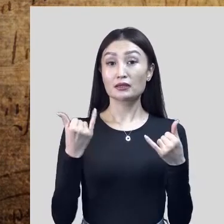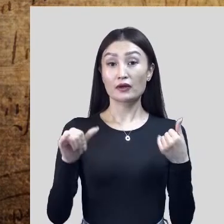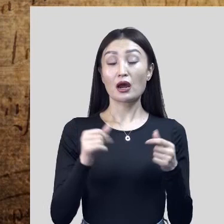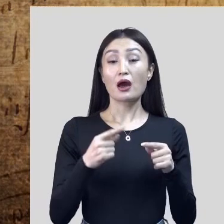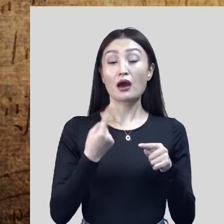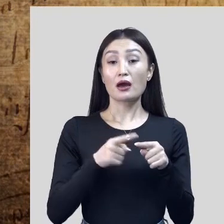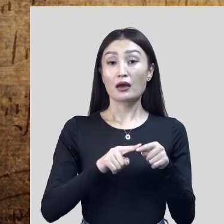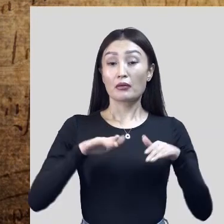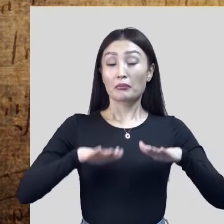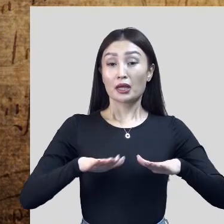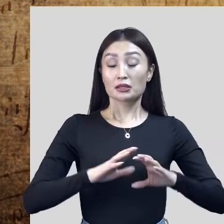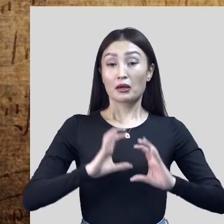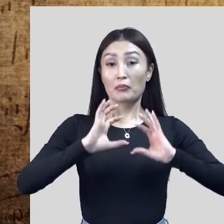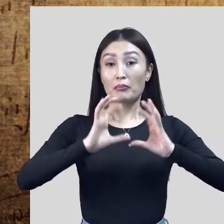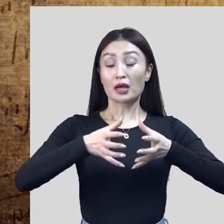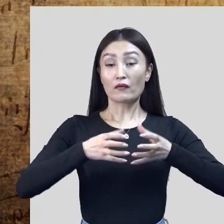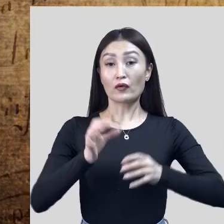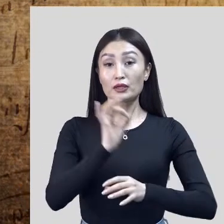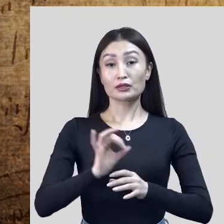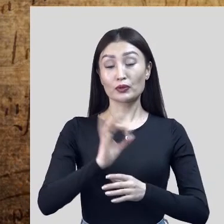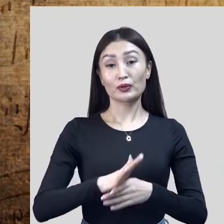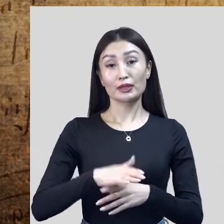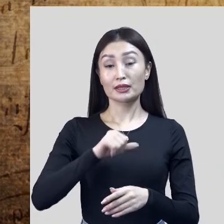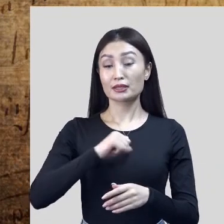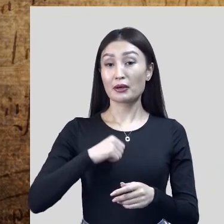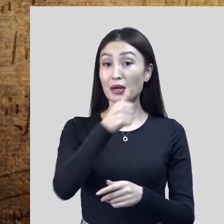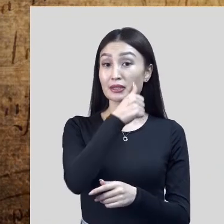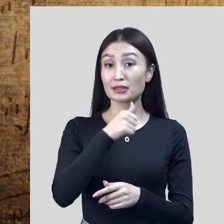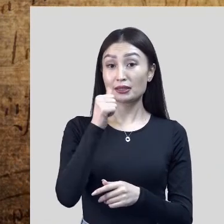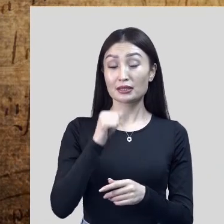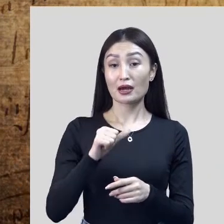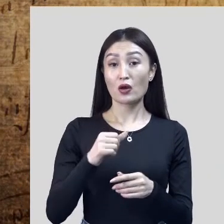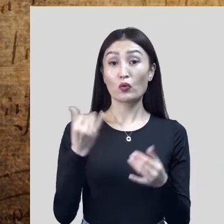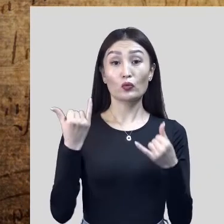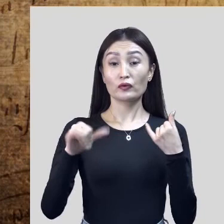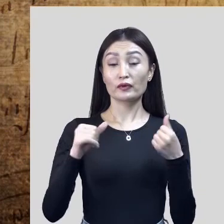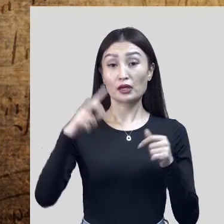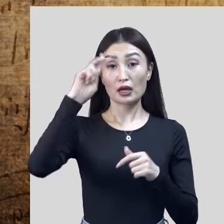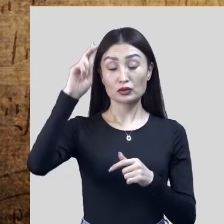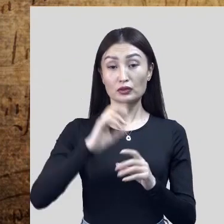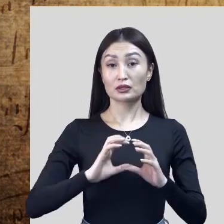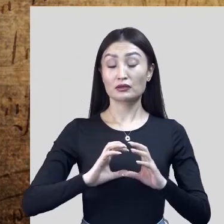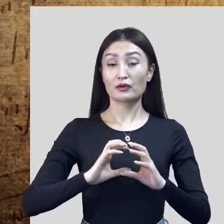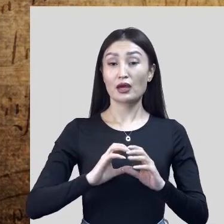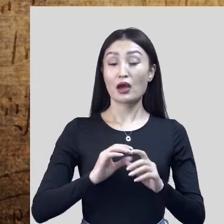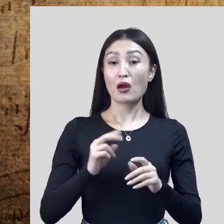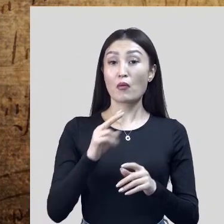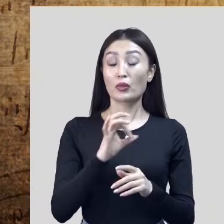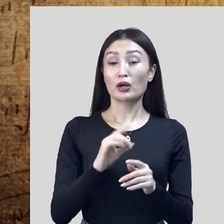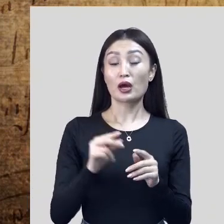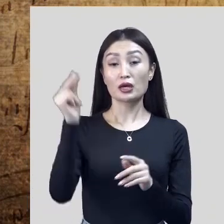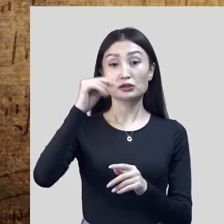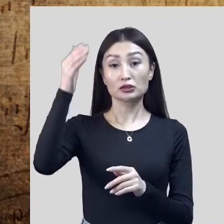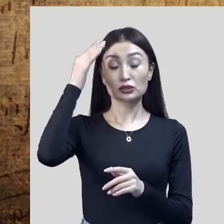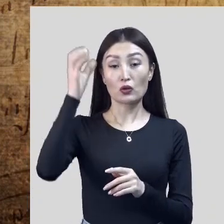место Древней Греции в мировой античной истории делает ее одним из самых загадочных и удивительных государств Древнего мира. Прародительница наук